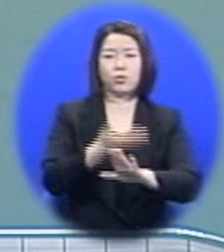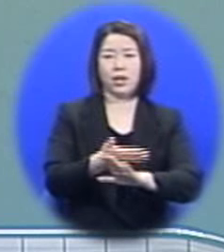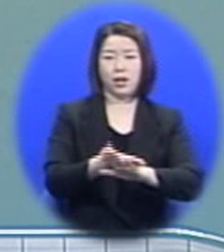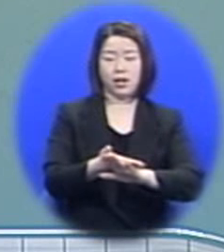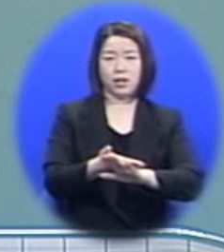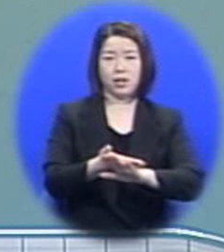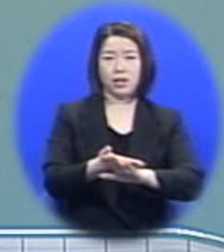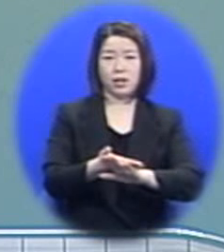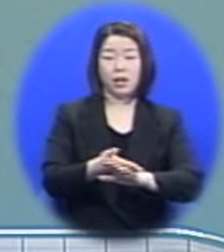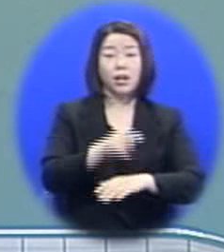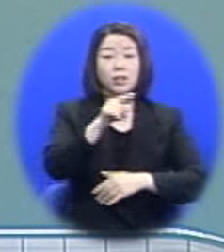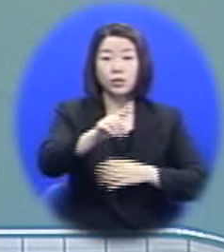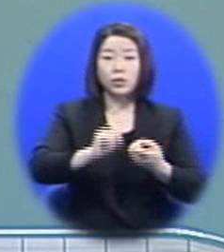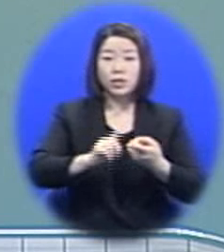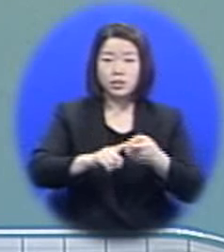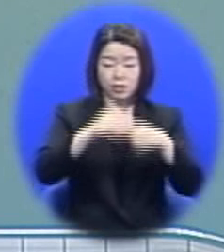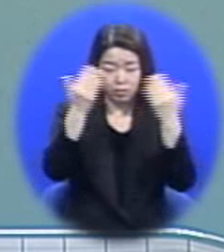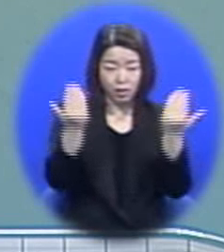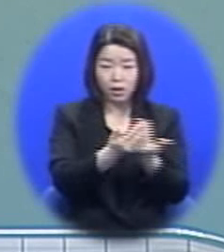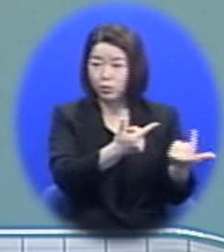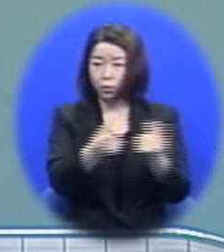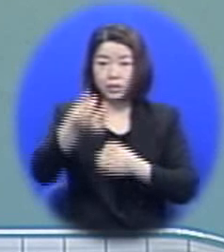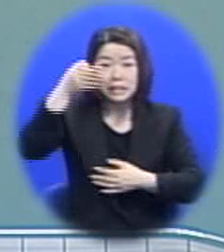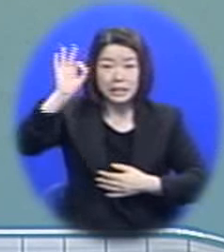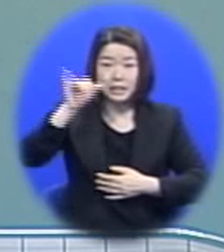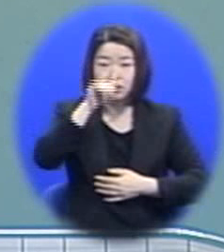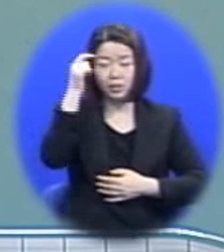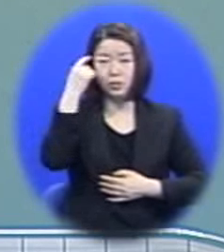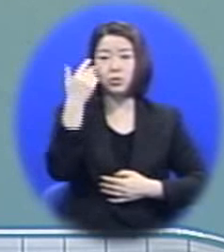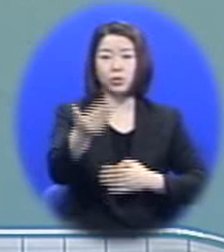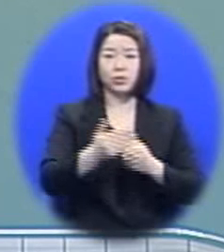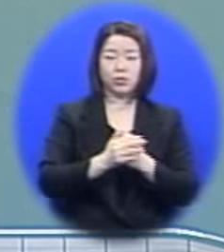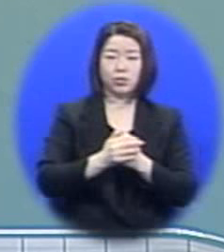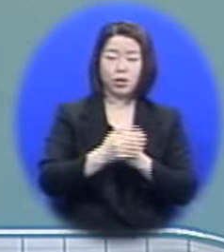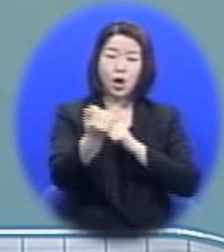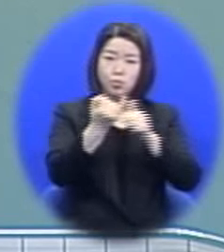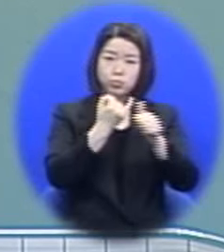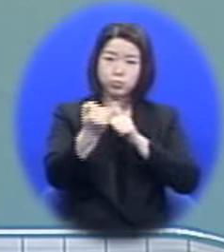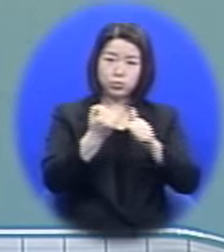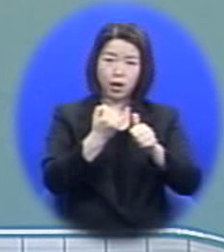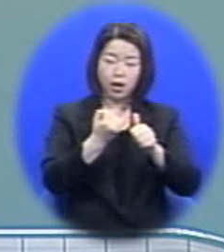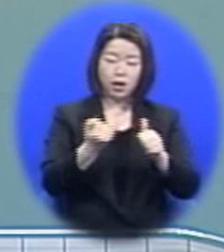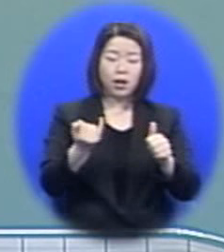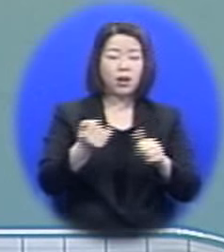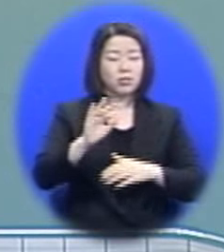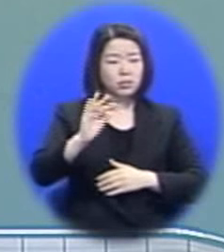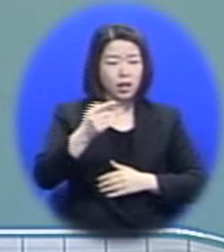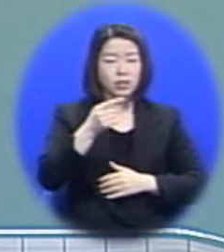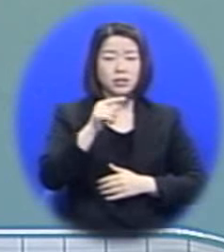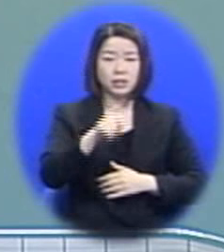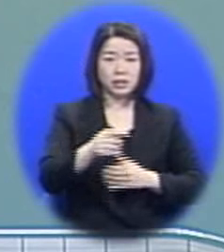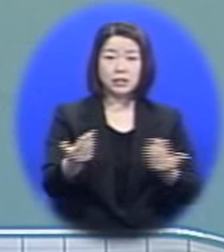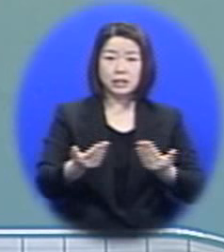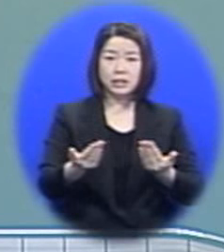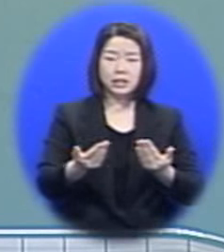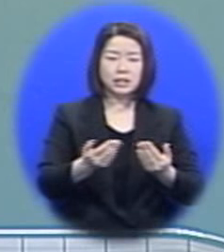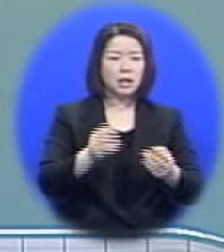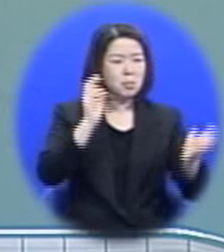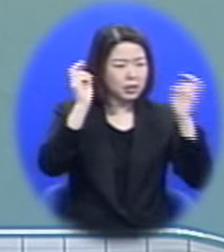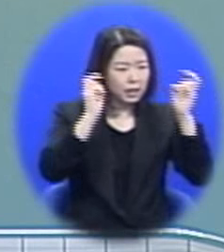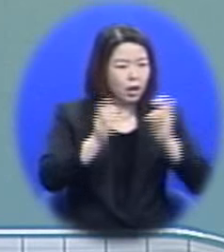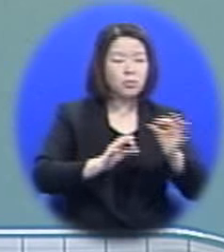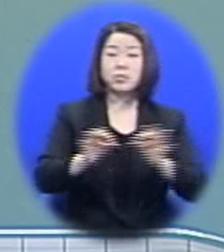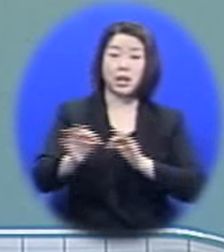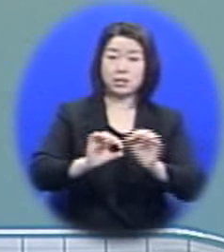다르잖아요. 그 점에 대해서 다 인정하시죠? 아, 부부가 결혼해서 부부가 되는 일이 무슨 사업이나 장사가